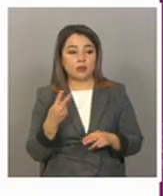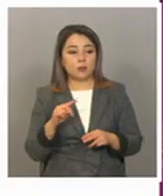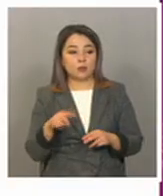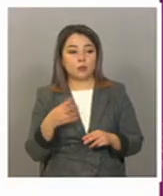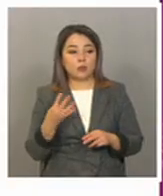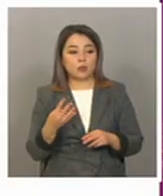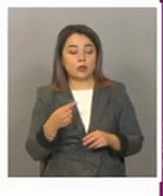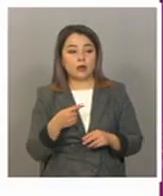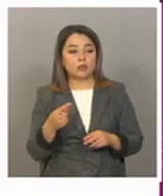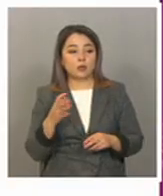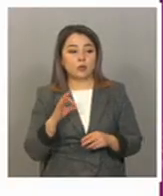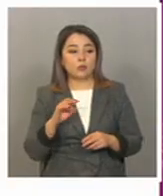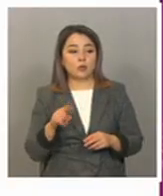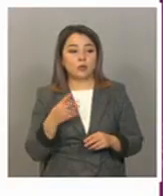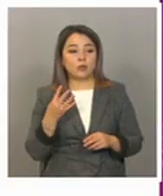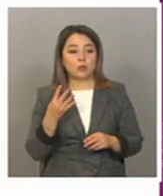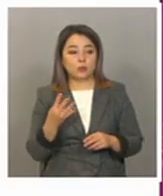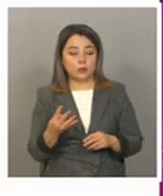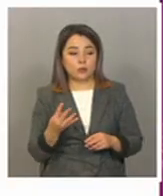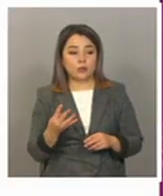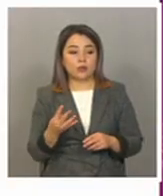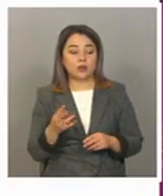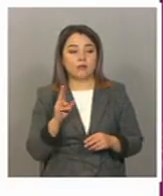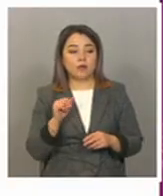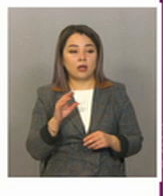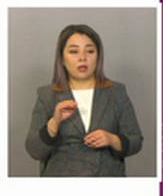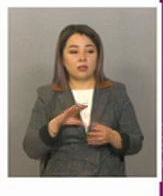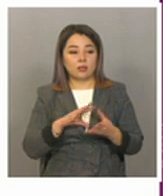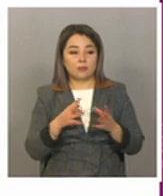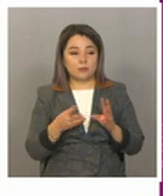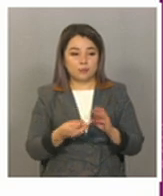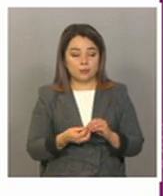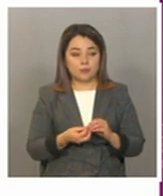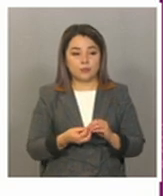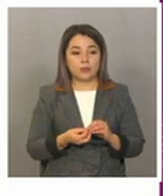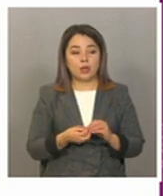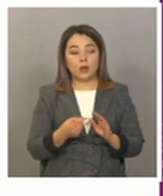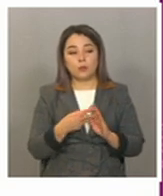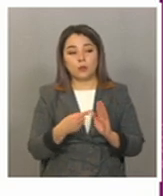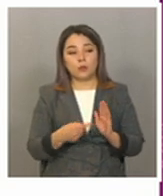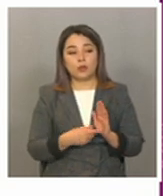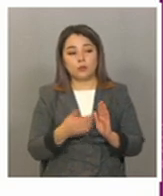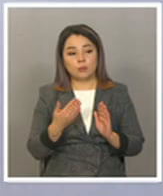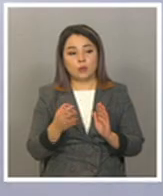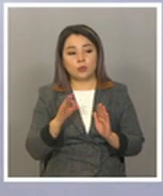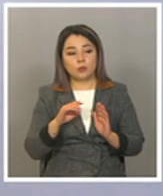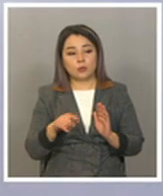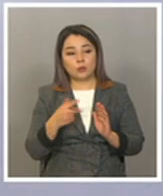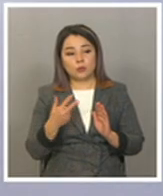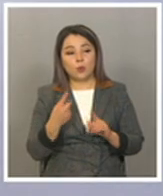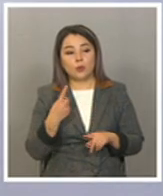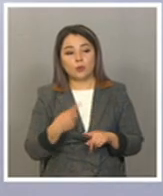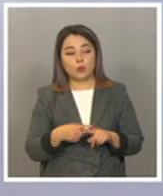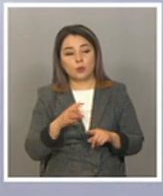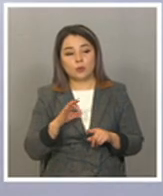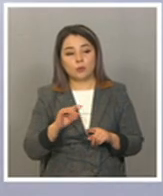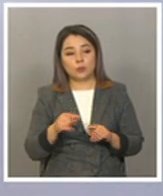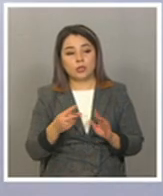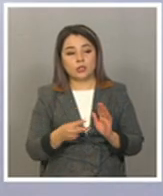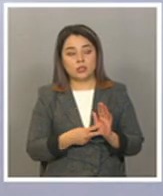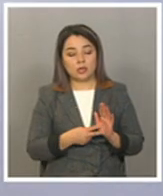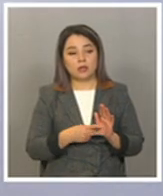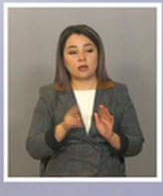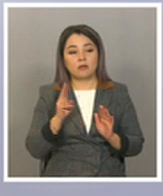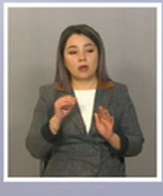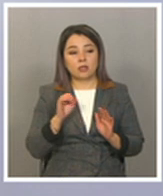2/4 азайту 0/4-тің квадраты, ал бөлімінде 0/3 қосу